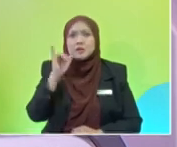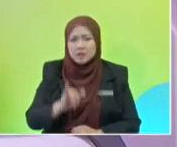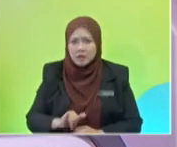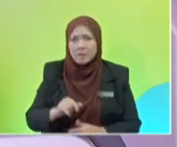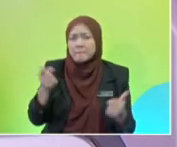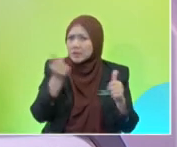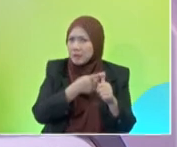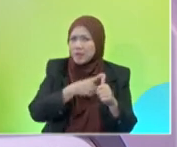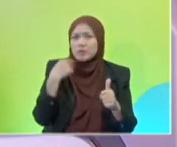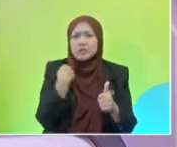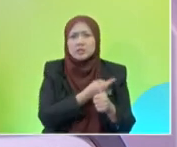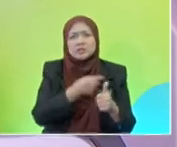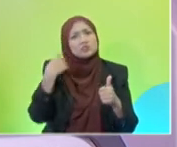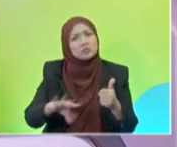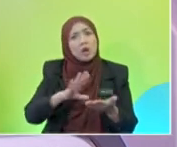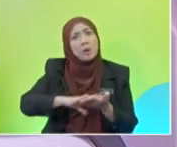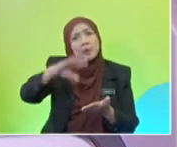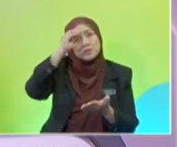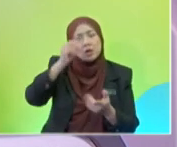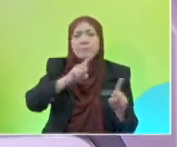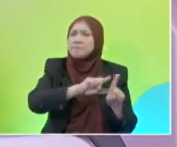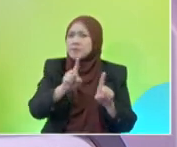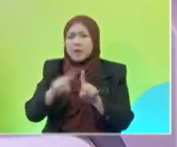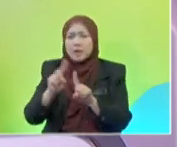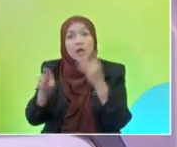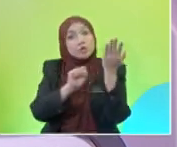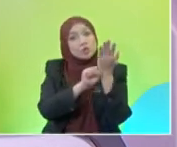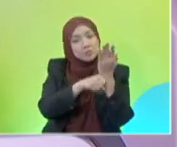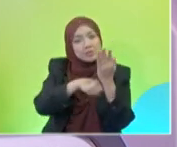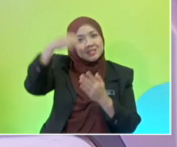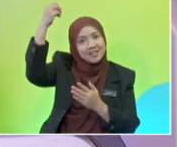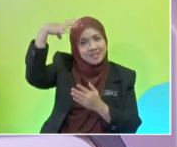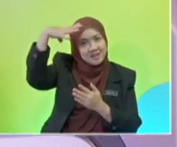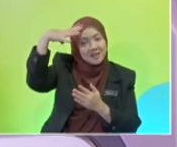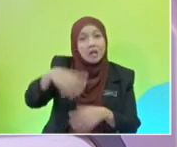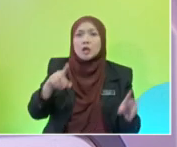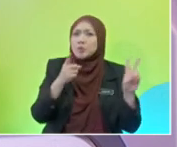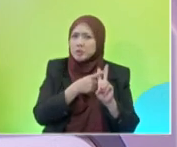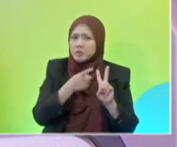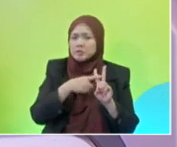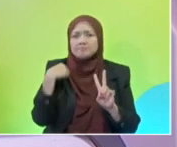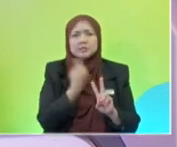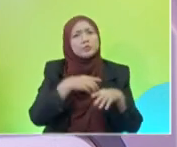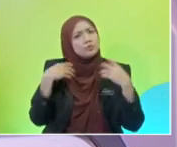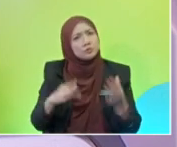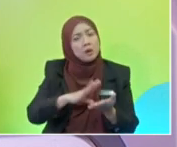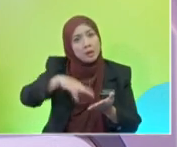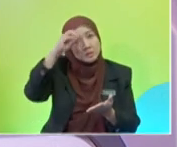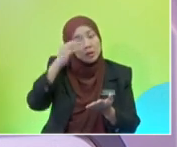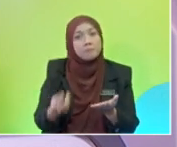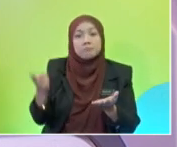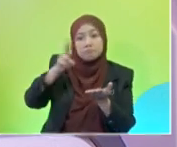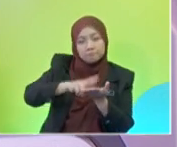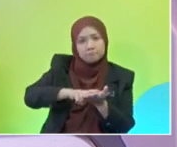kita telah mempelajari berbagai sumber cahaya yang kedua kita telah belajar merekrut hasil